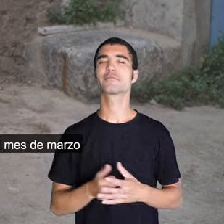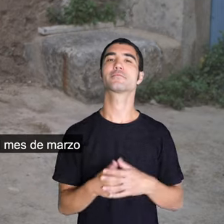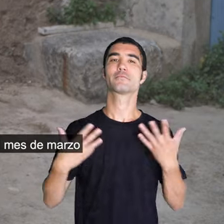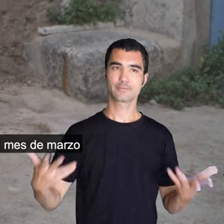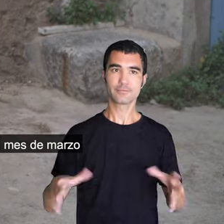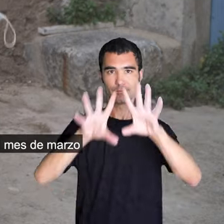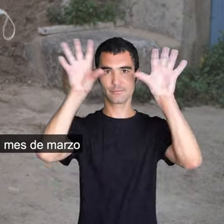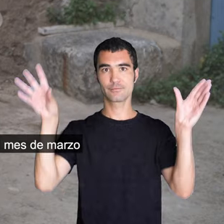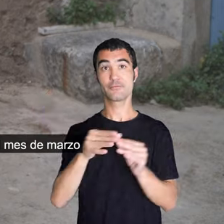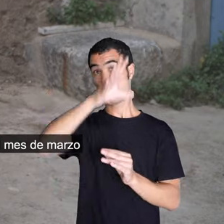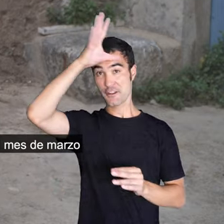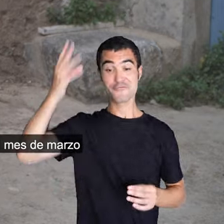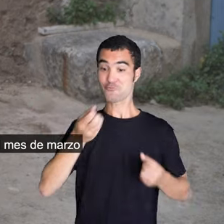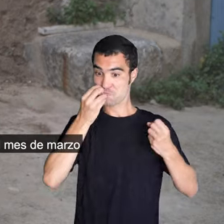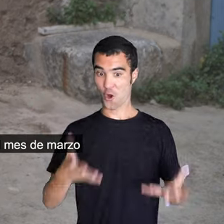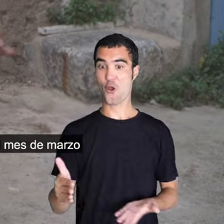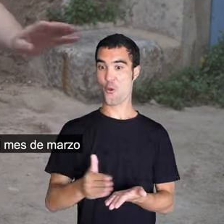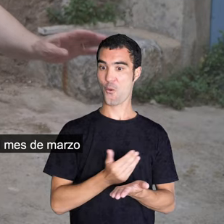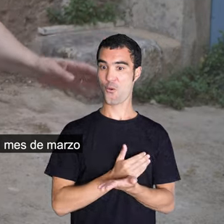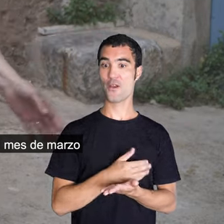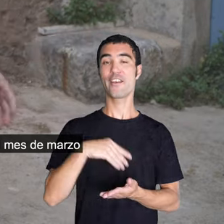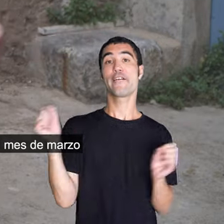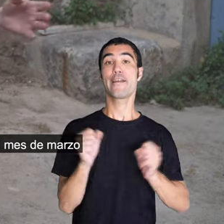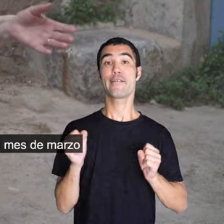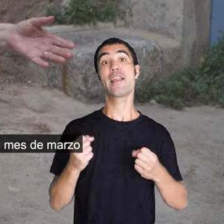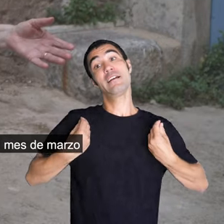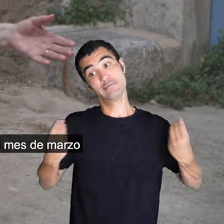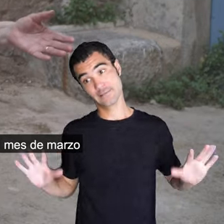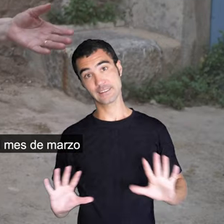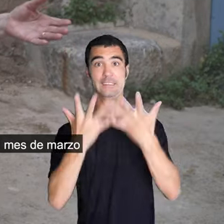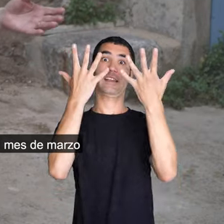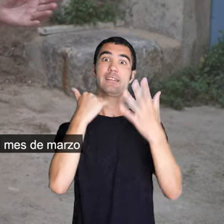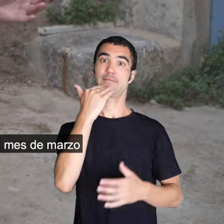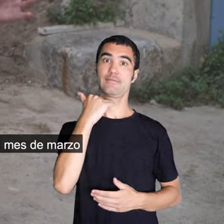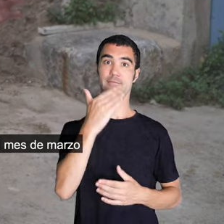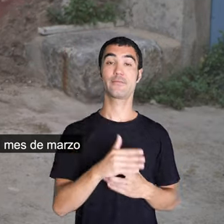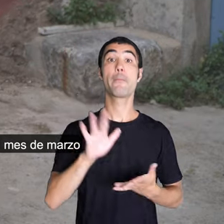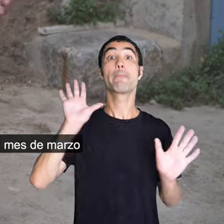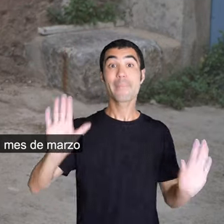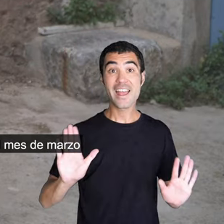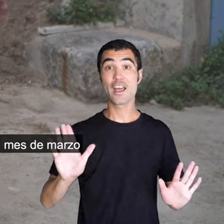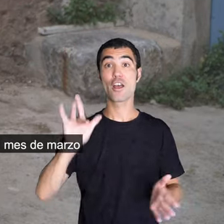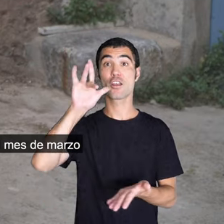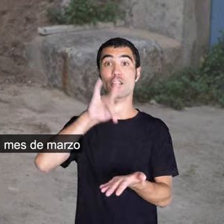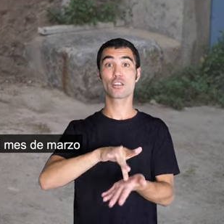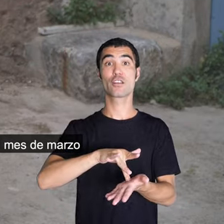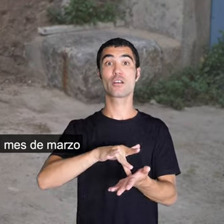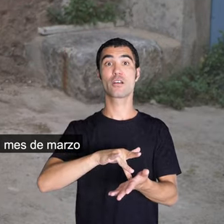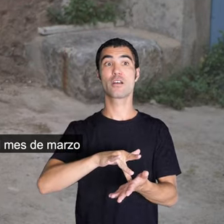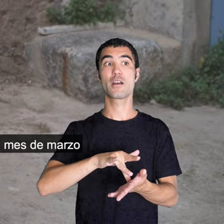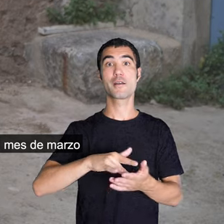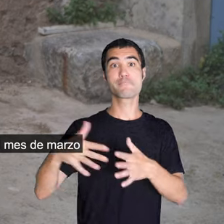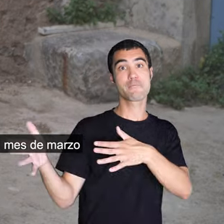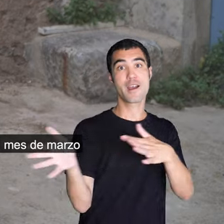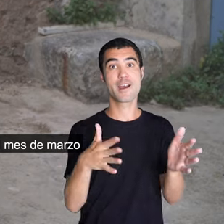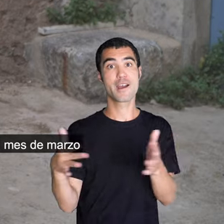I en l'estiu fèiem un bon estiu, i podíem passar l'hivern. Però, quan ja se feia dins el mes de març